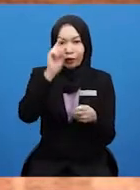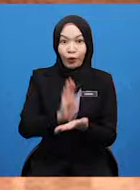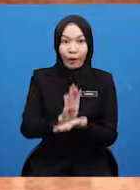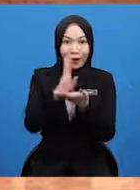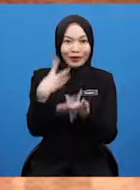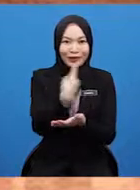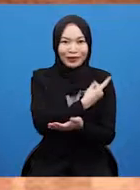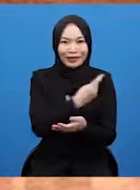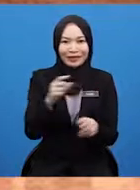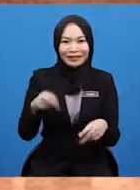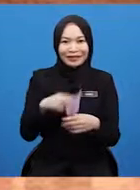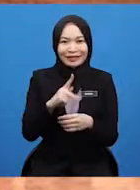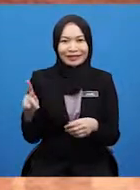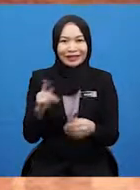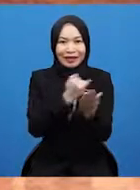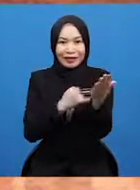lakaran kenit.